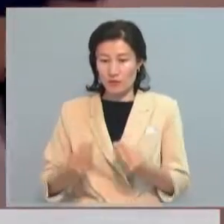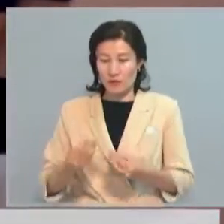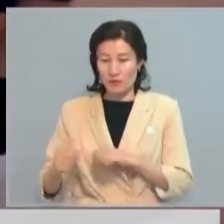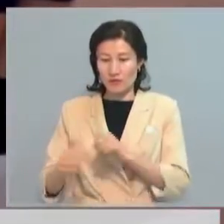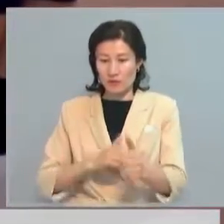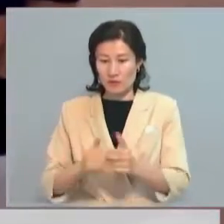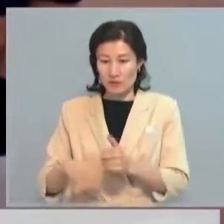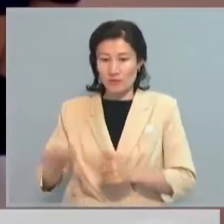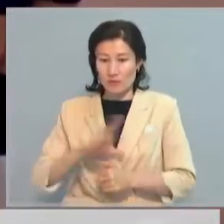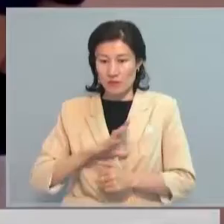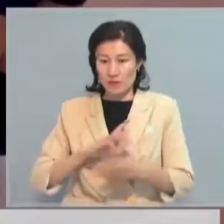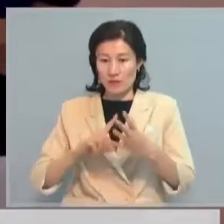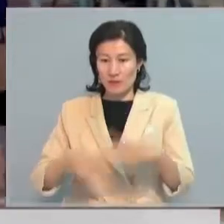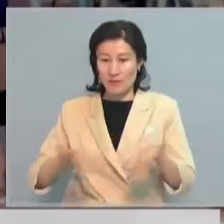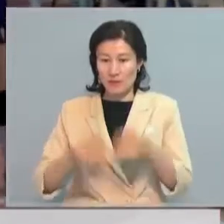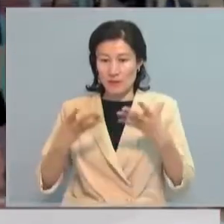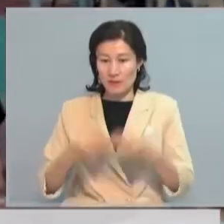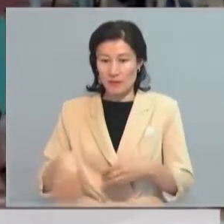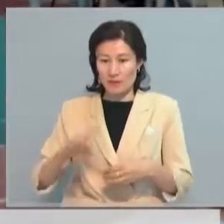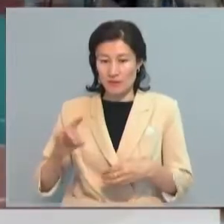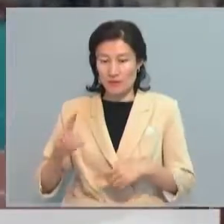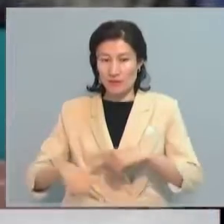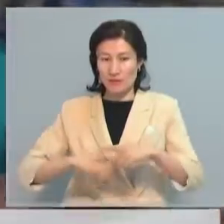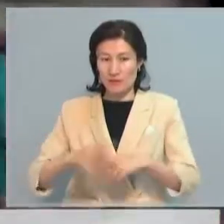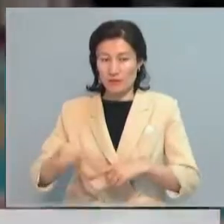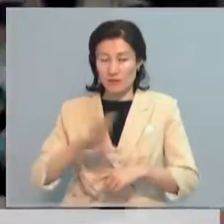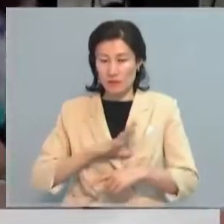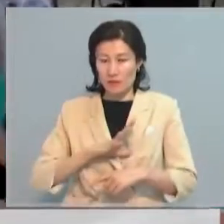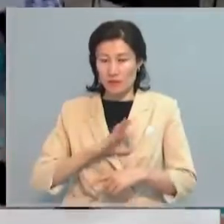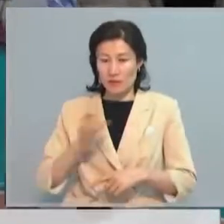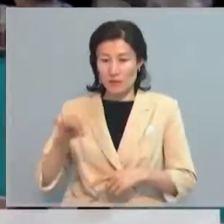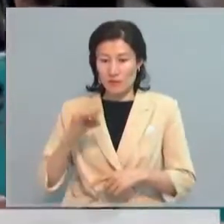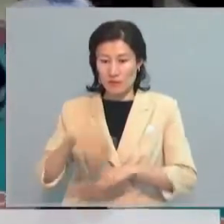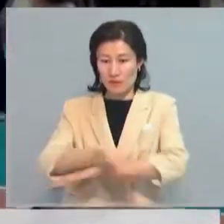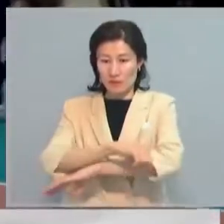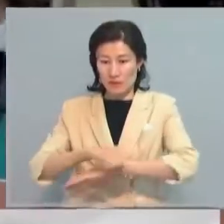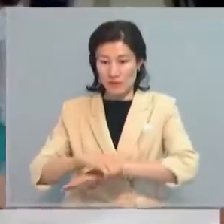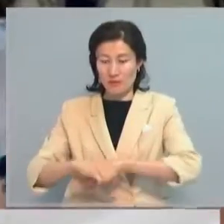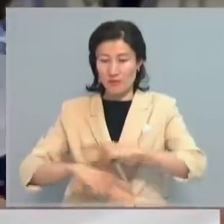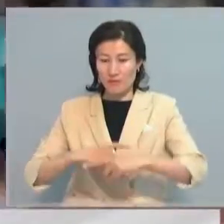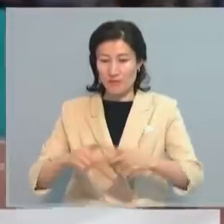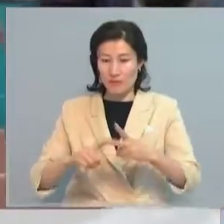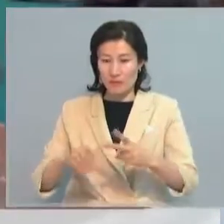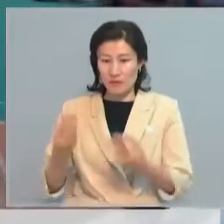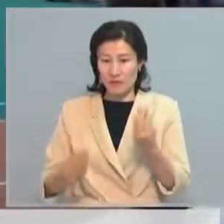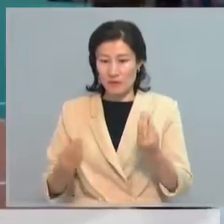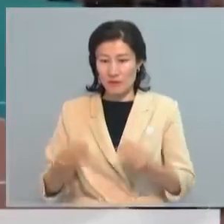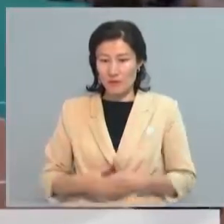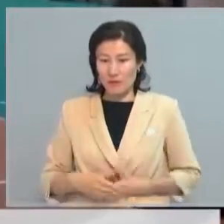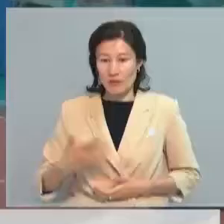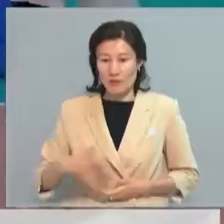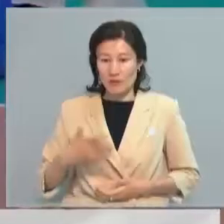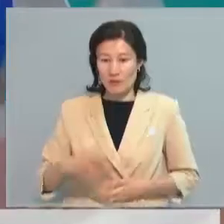тартысқа толы өтуде. 5-ші турдың нәтижесінде тұрандықтар алғашқы ойында Қостанай аруларын айқын басымдықпен жеңсе, 2-ші ойында алаң иелері